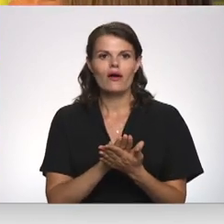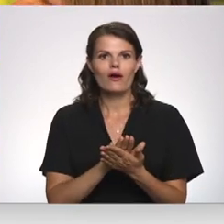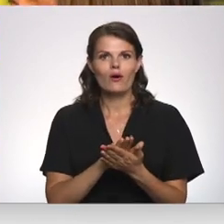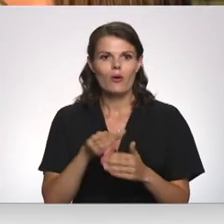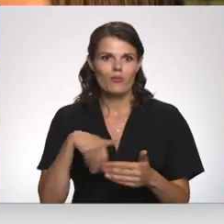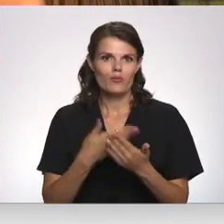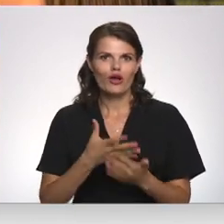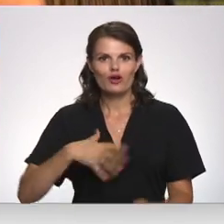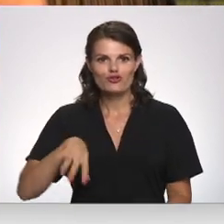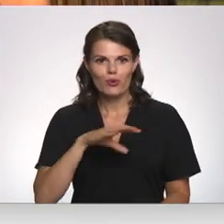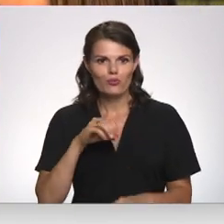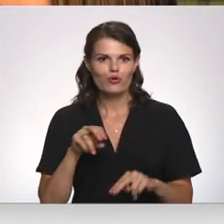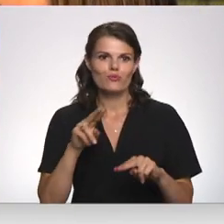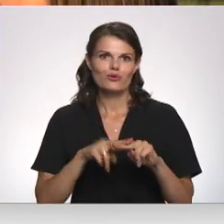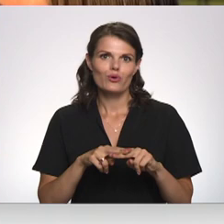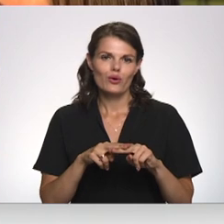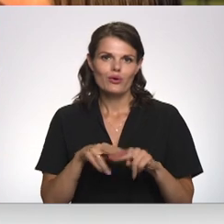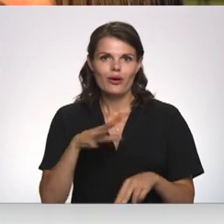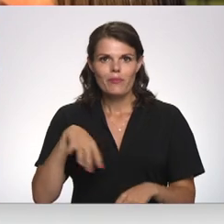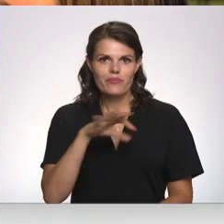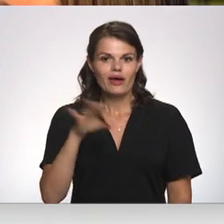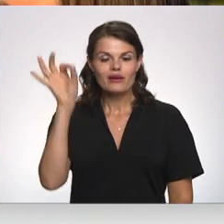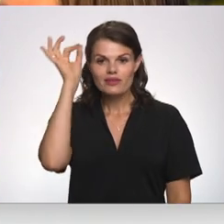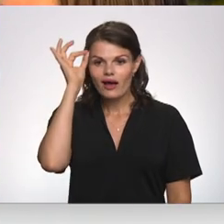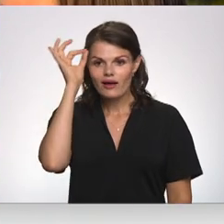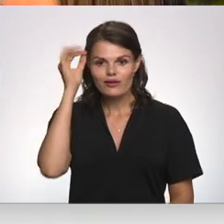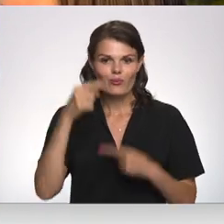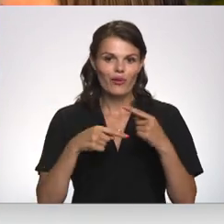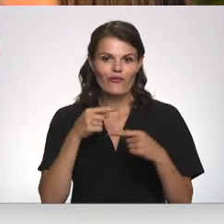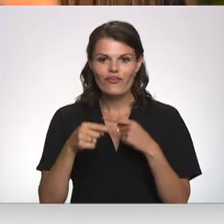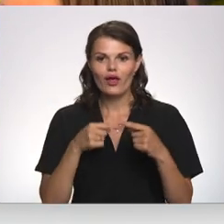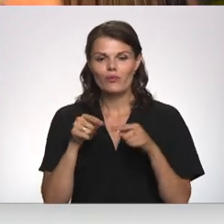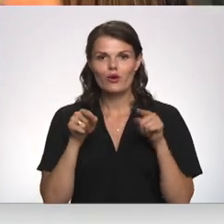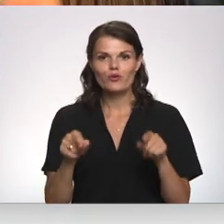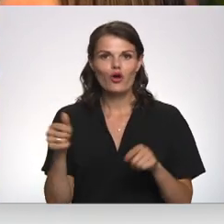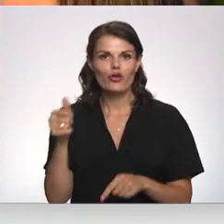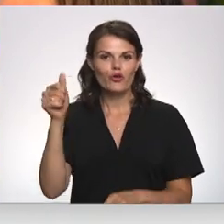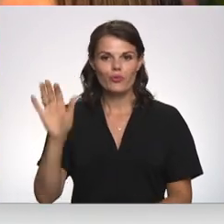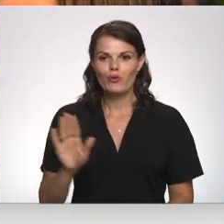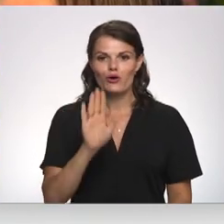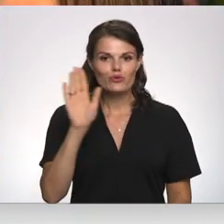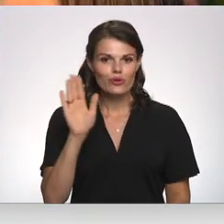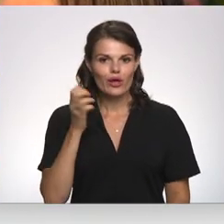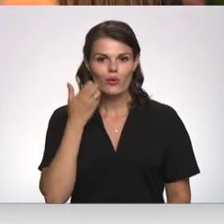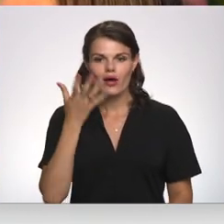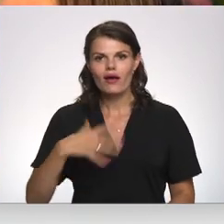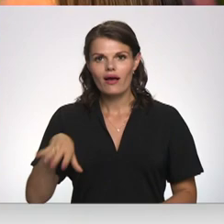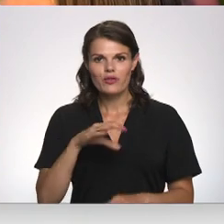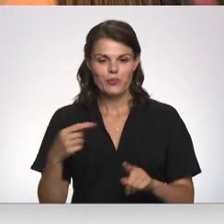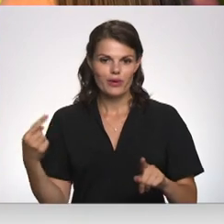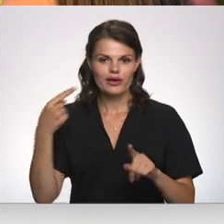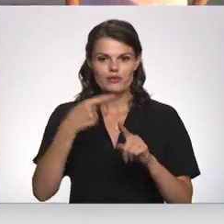jubileja priekš mums. Un mēs atcerām vienmēr to īpašā dienā, kad mēs pirmo reizi